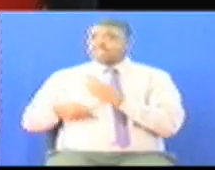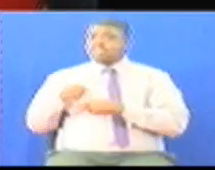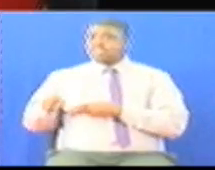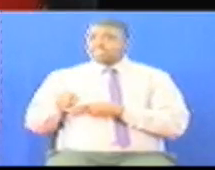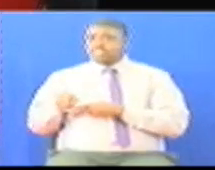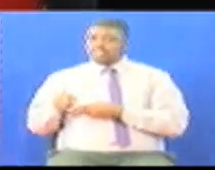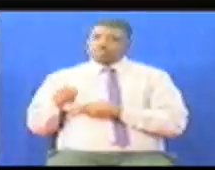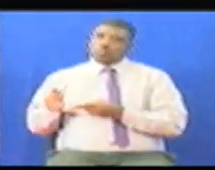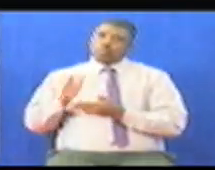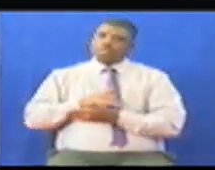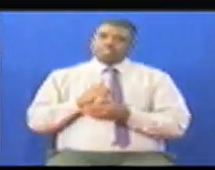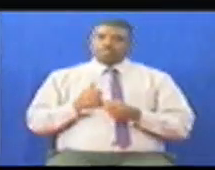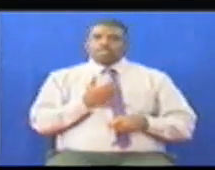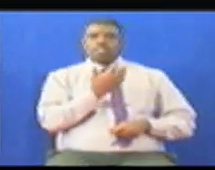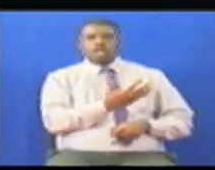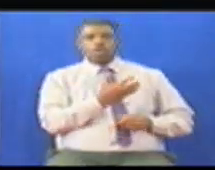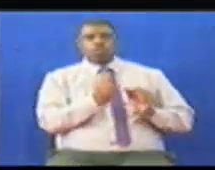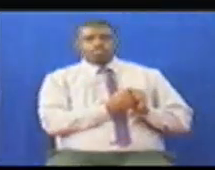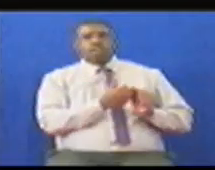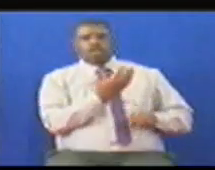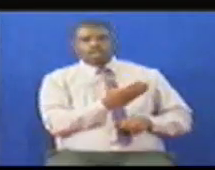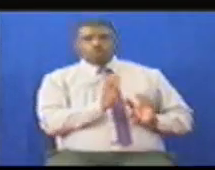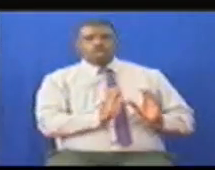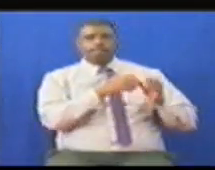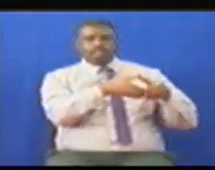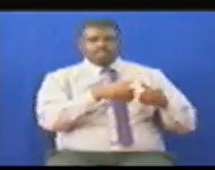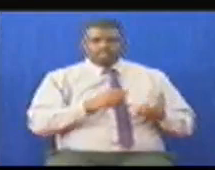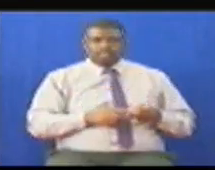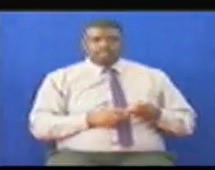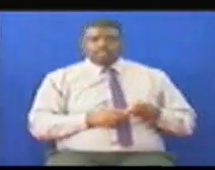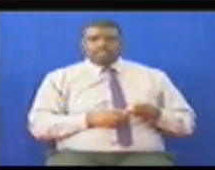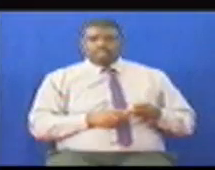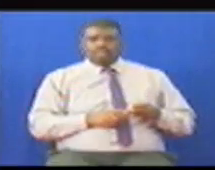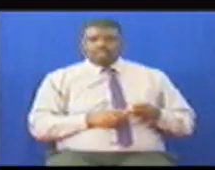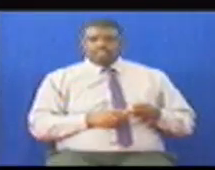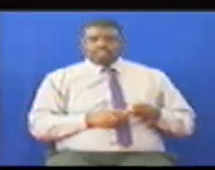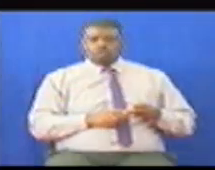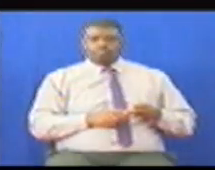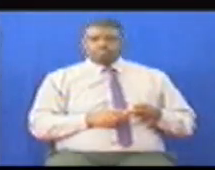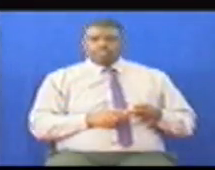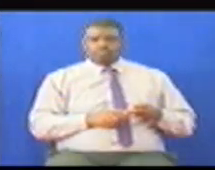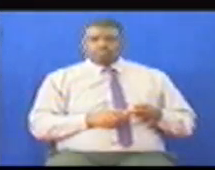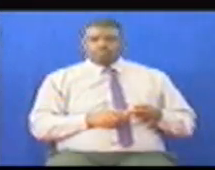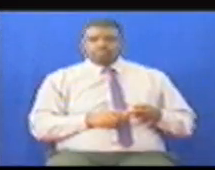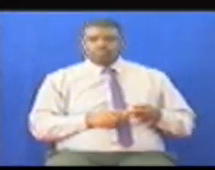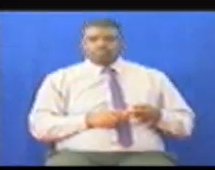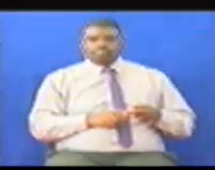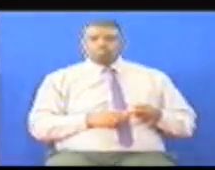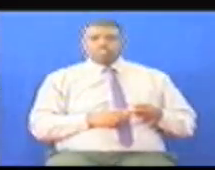wa 5 hadi 15 wa taarifa ya kamati. Maoni ya jumla kuhusu utekelezaji wa miradi ya maendeleo kwa mwaka wa fedha 2020.